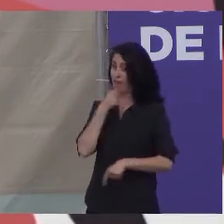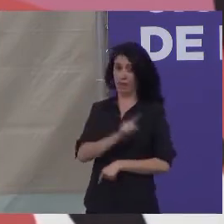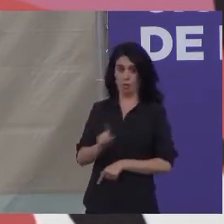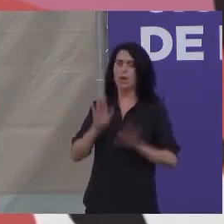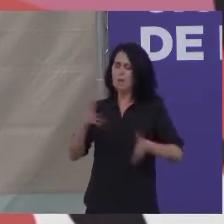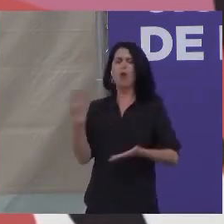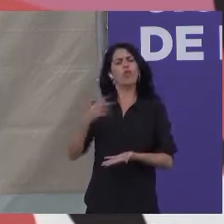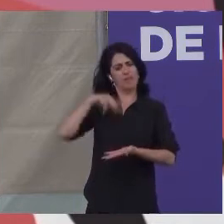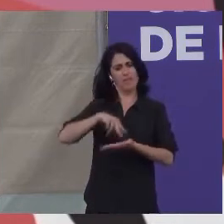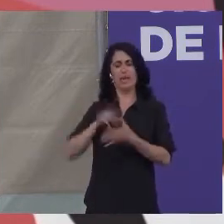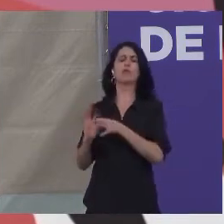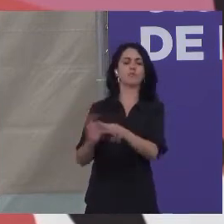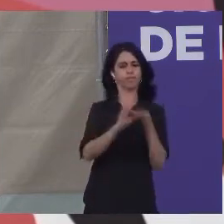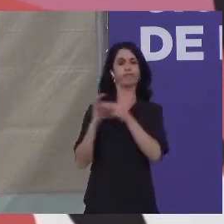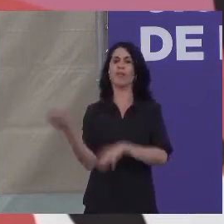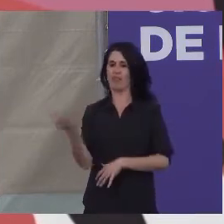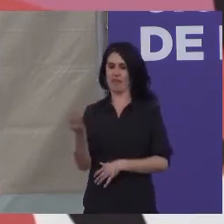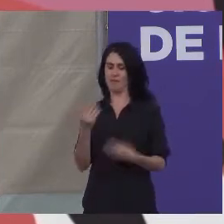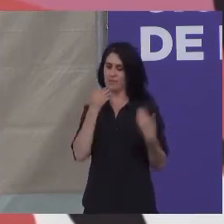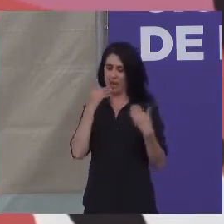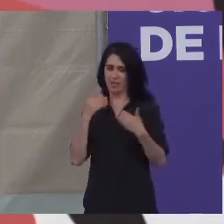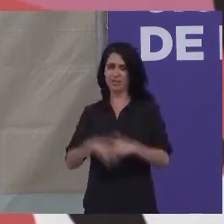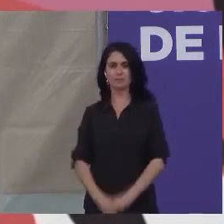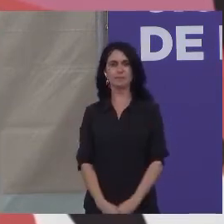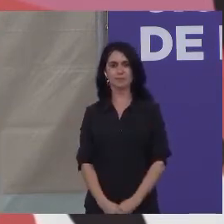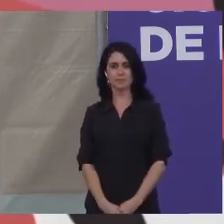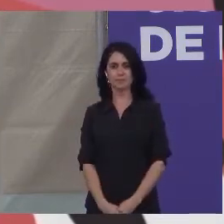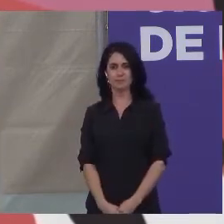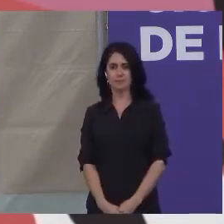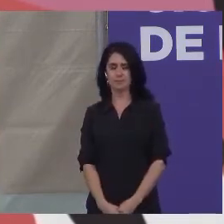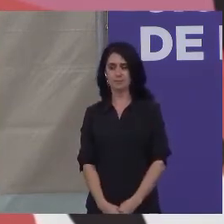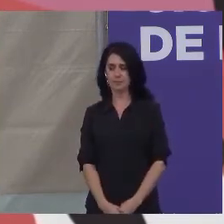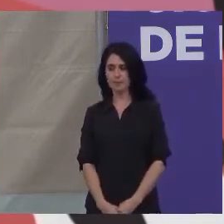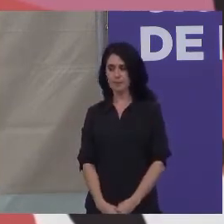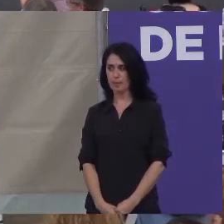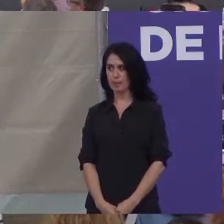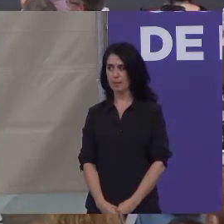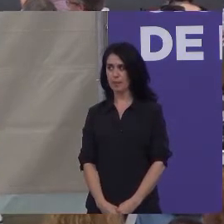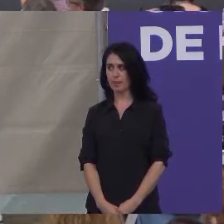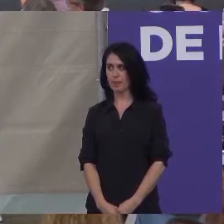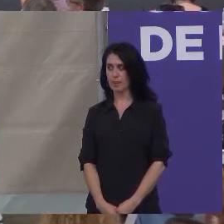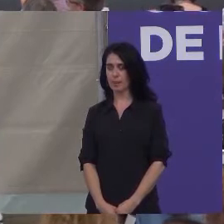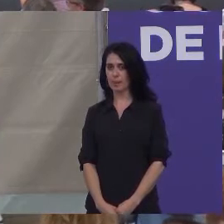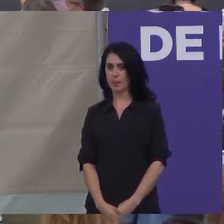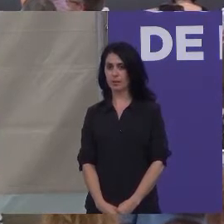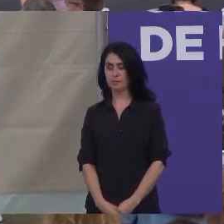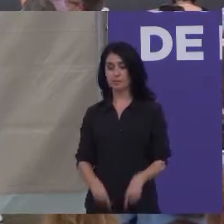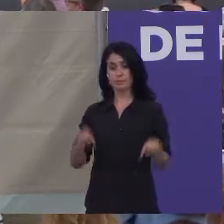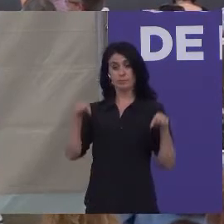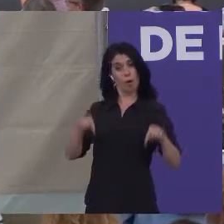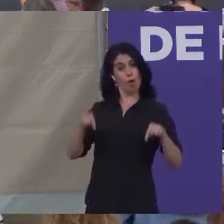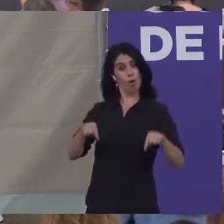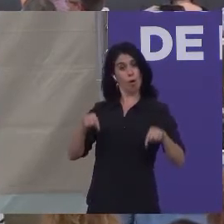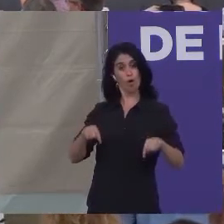d'estar unides. Gràcies. Avui hem